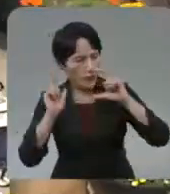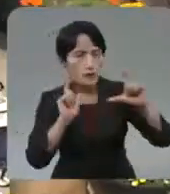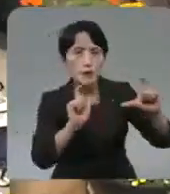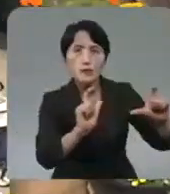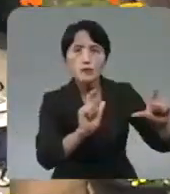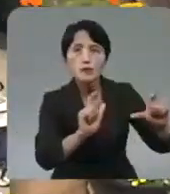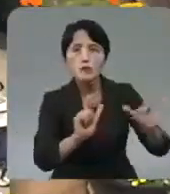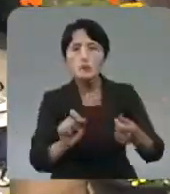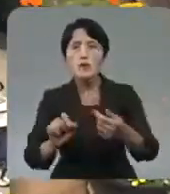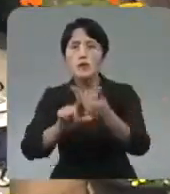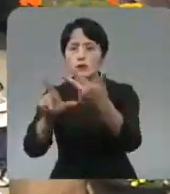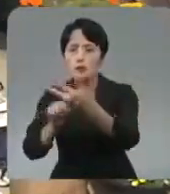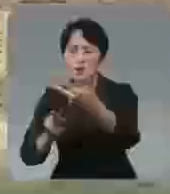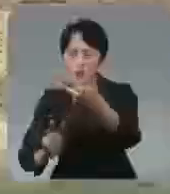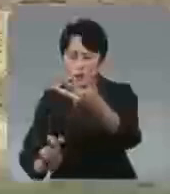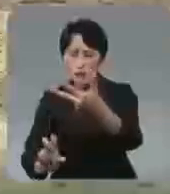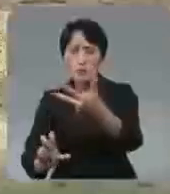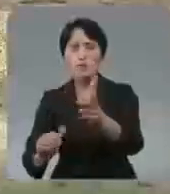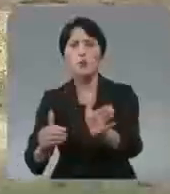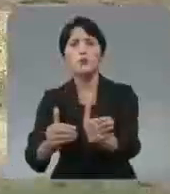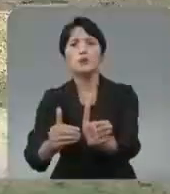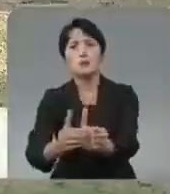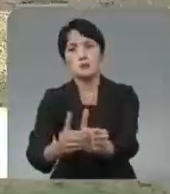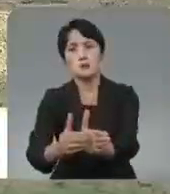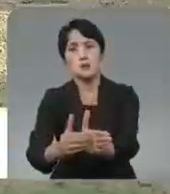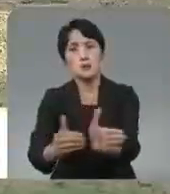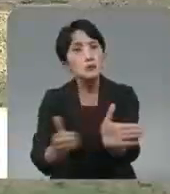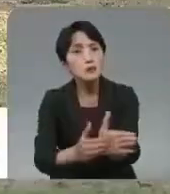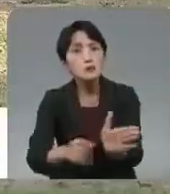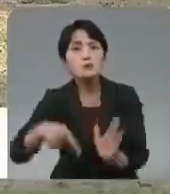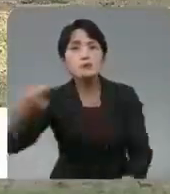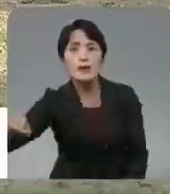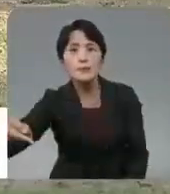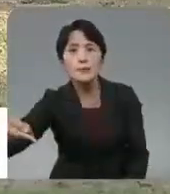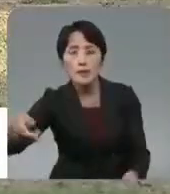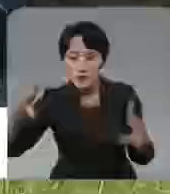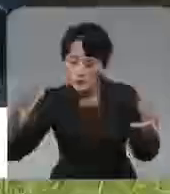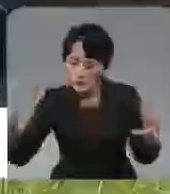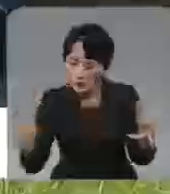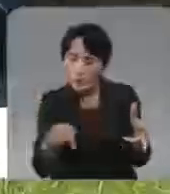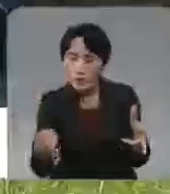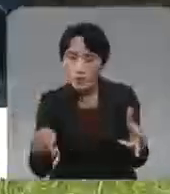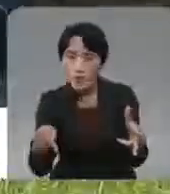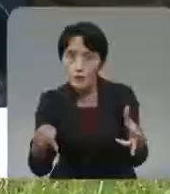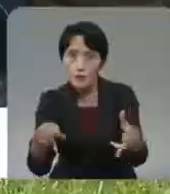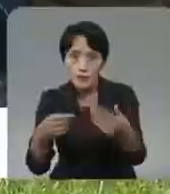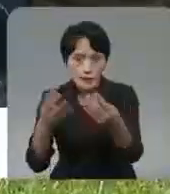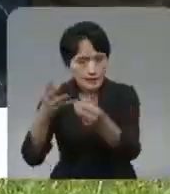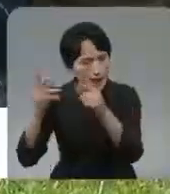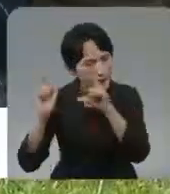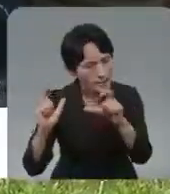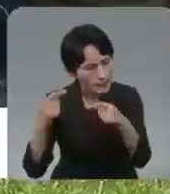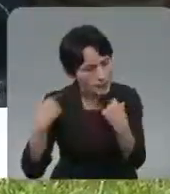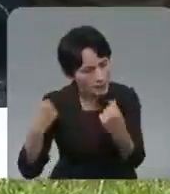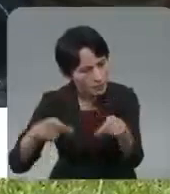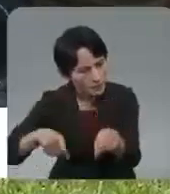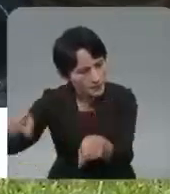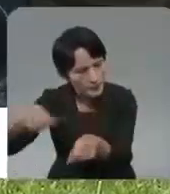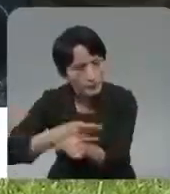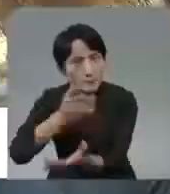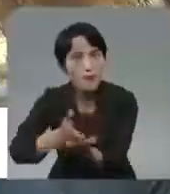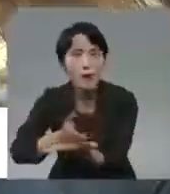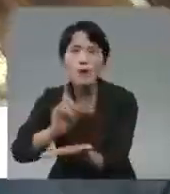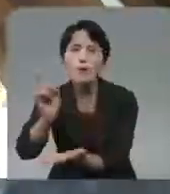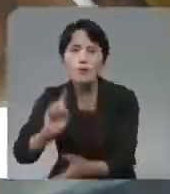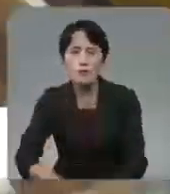зафиксирован 14 июля 1614 человек более 1000 и заболевших за сутки появляются две недели